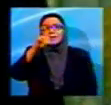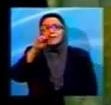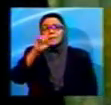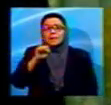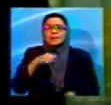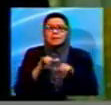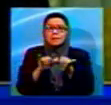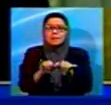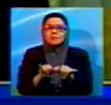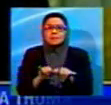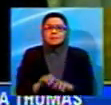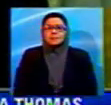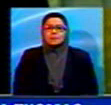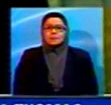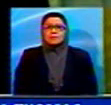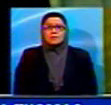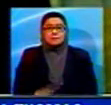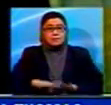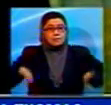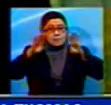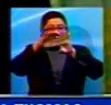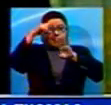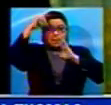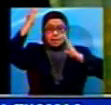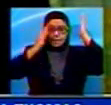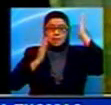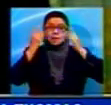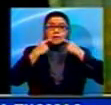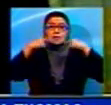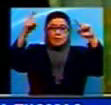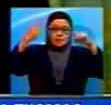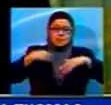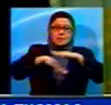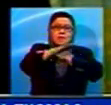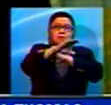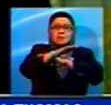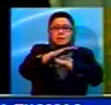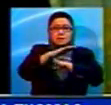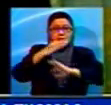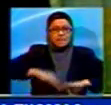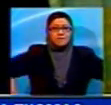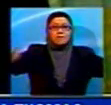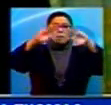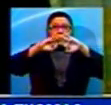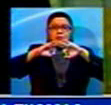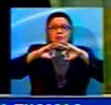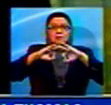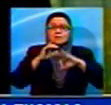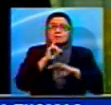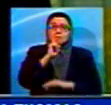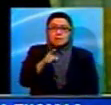berlangsung berita bahawa Malaysia berjaya ya memasuki pertandingan akhir piala Thomas ni satu berita yang